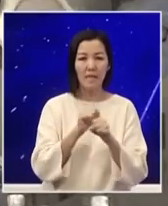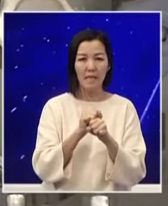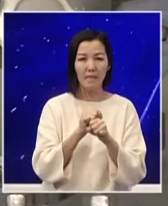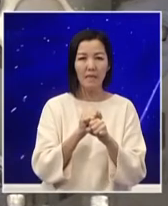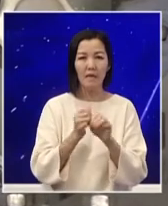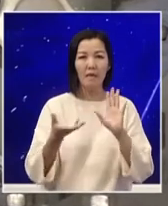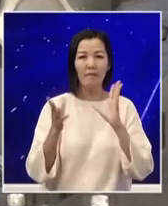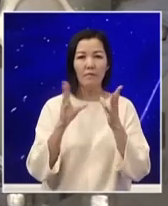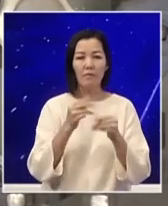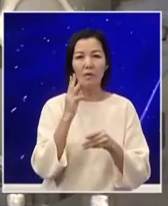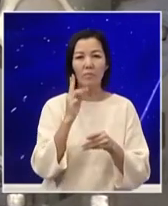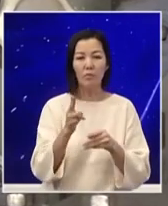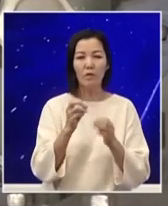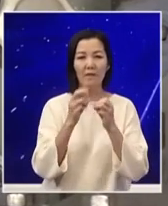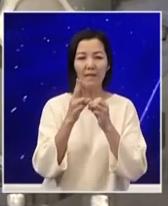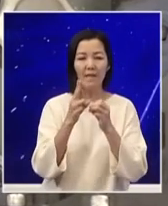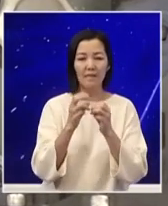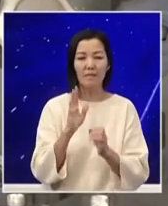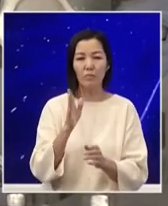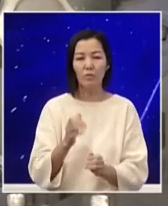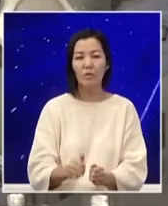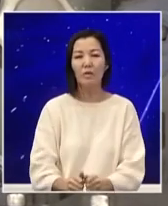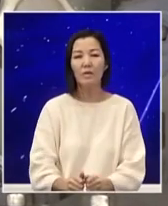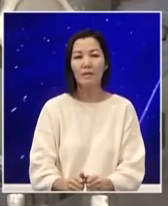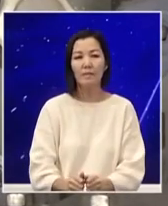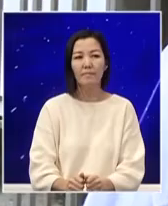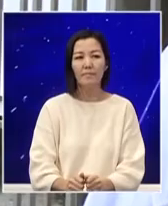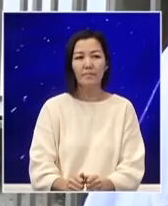аналогичные станции, а всего их будет